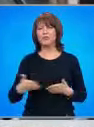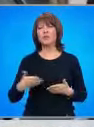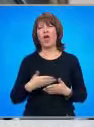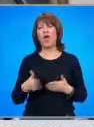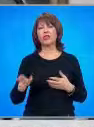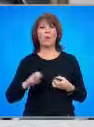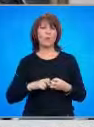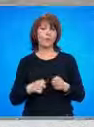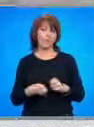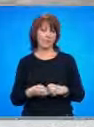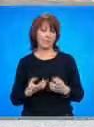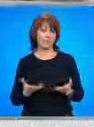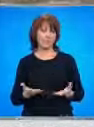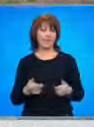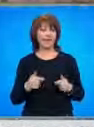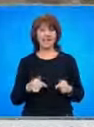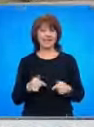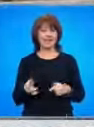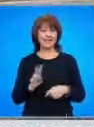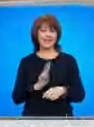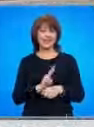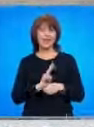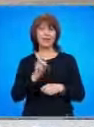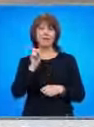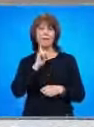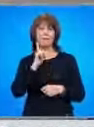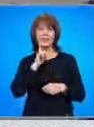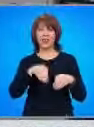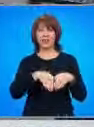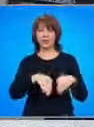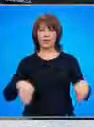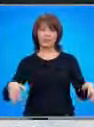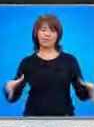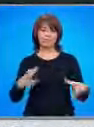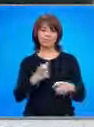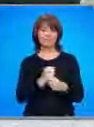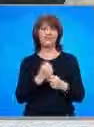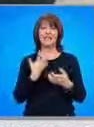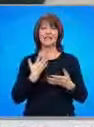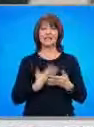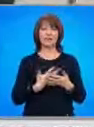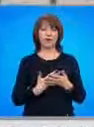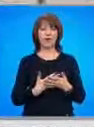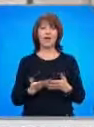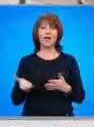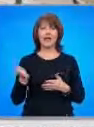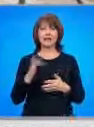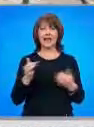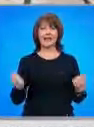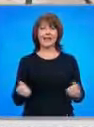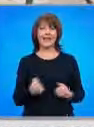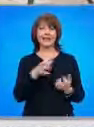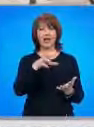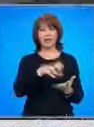проблеми. Постоянно. Този следобед мъжът бе неутрализиран и задържан. Арестът бе извършен след операция на екип